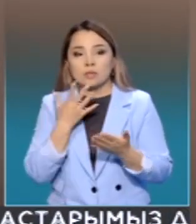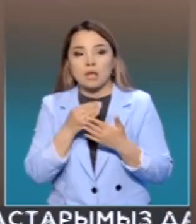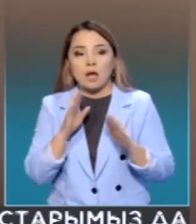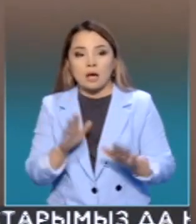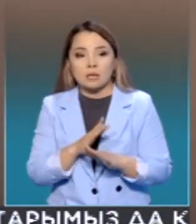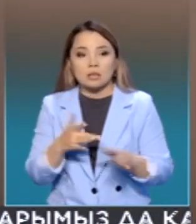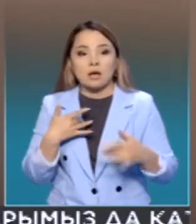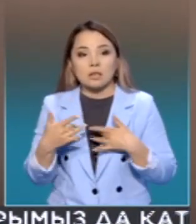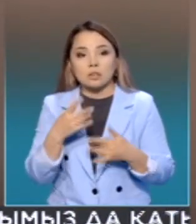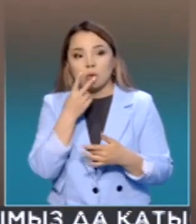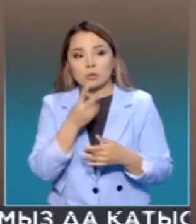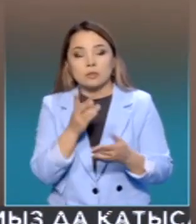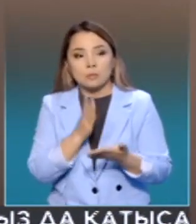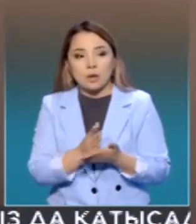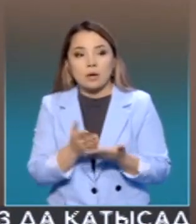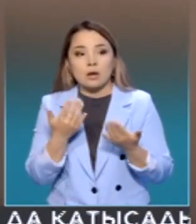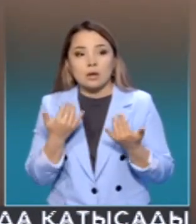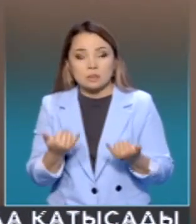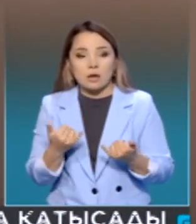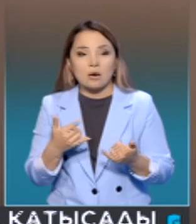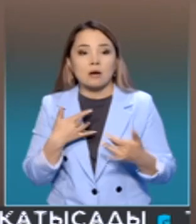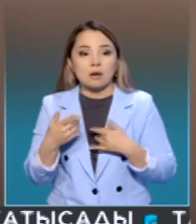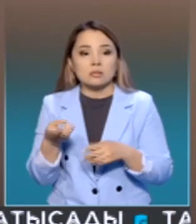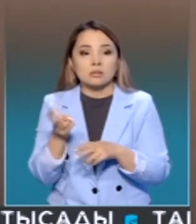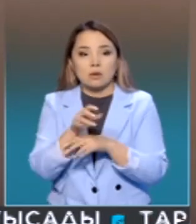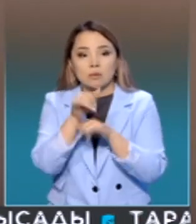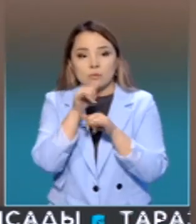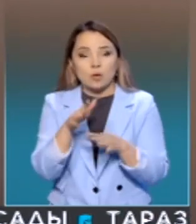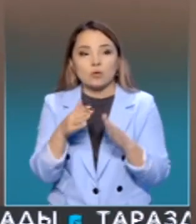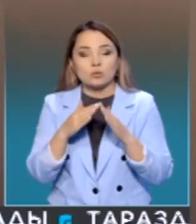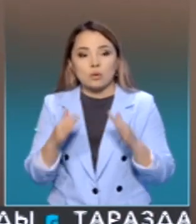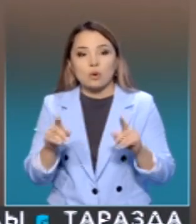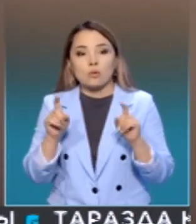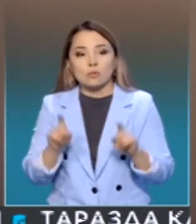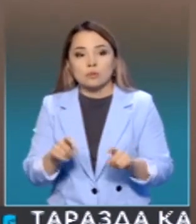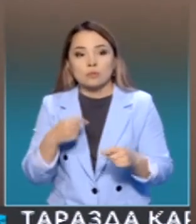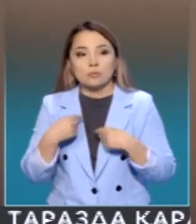әншілердің өнерін тамашалаған едік. Ал қазір концертке бармақ түгілі үйден шыға алмай